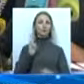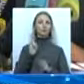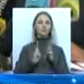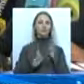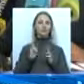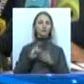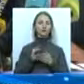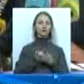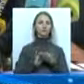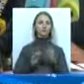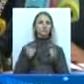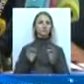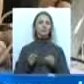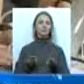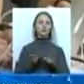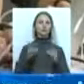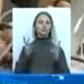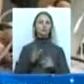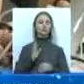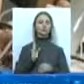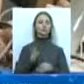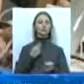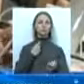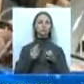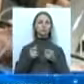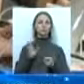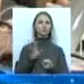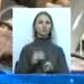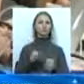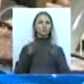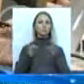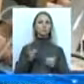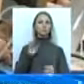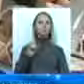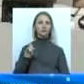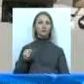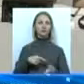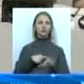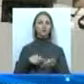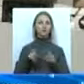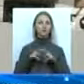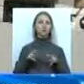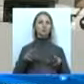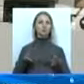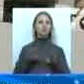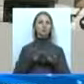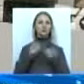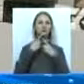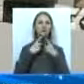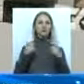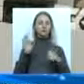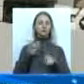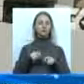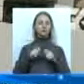нормативтік құқықтық базаны ретке келтірілуі мүмкін болады дейді министр. Сондай-ақ латын әліпбиі негізінде қазақ тілінің үлкен орфографиялық сөздігі